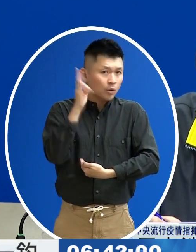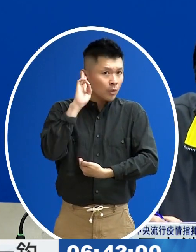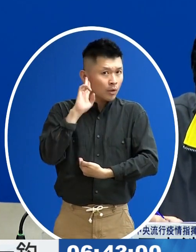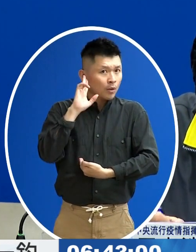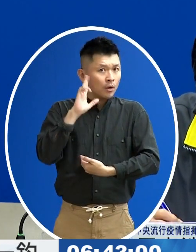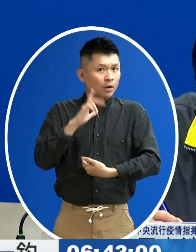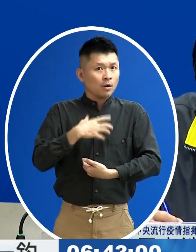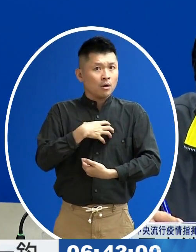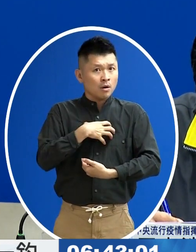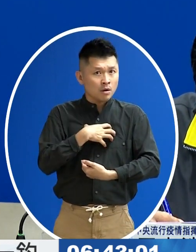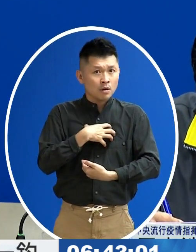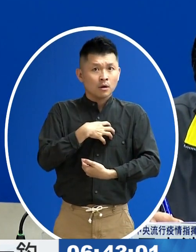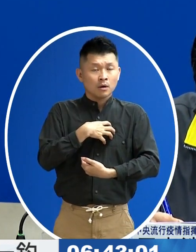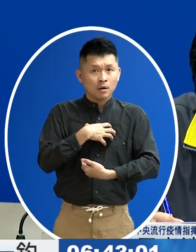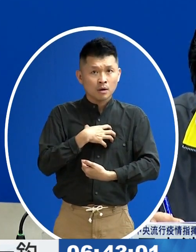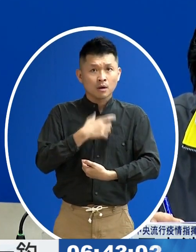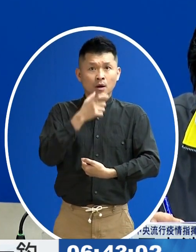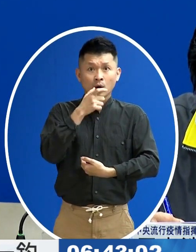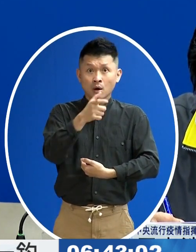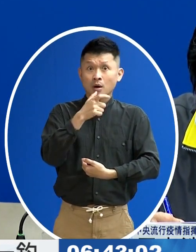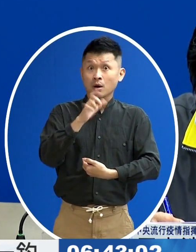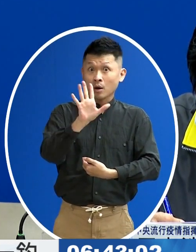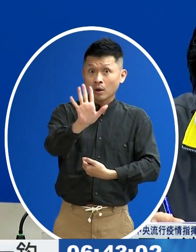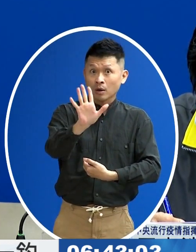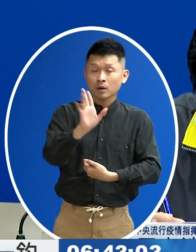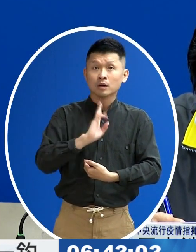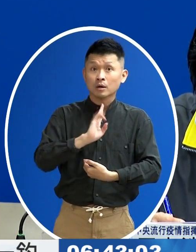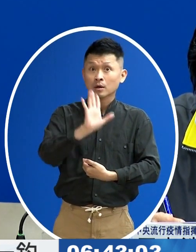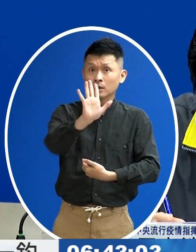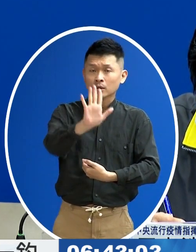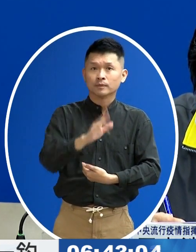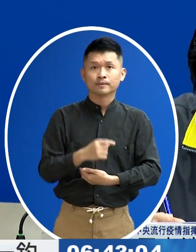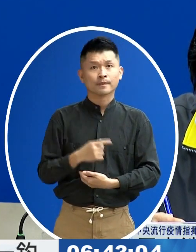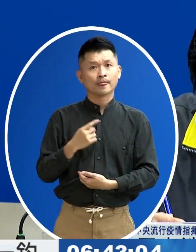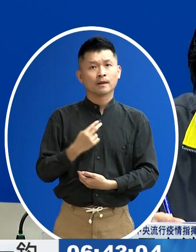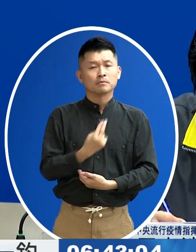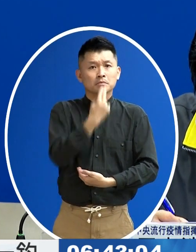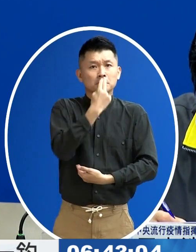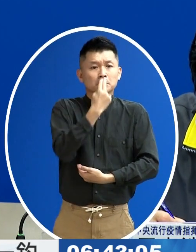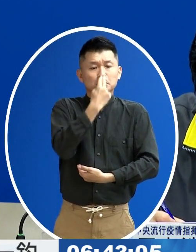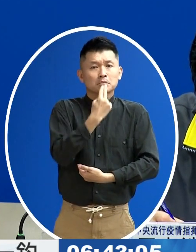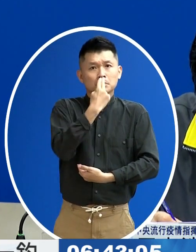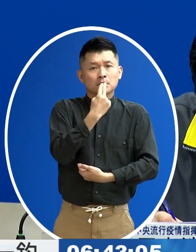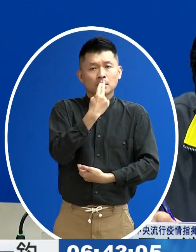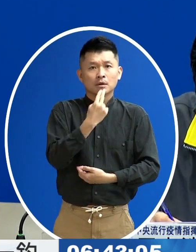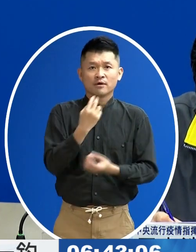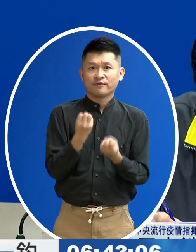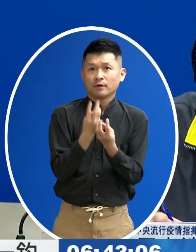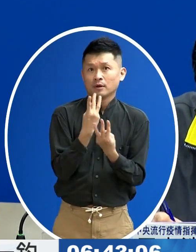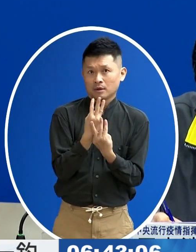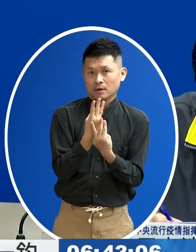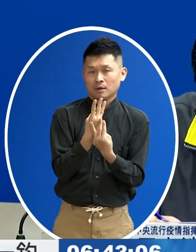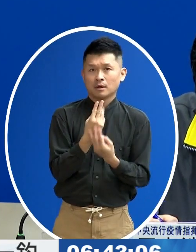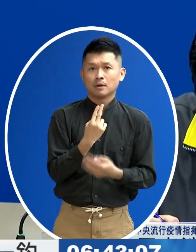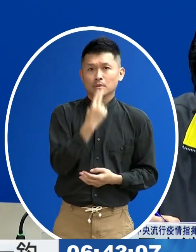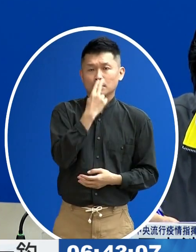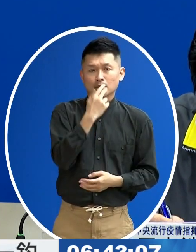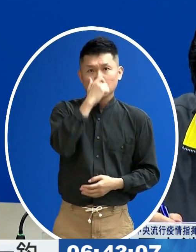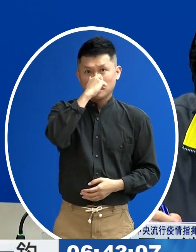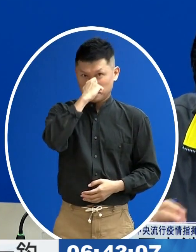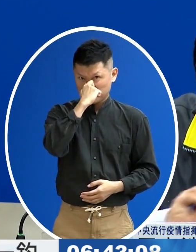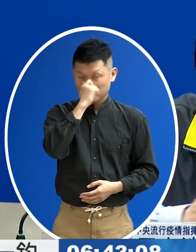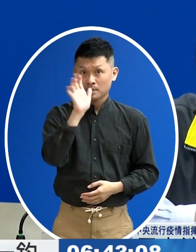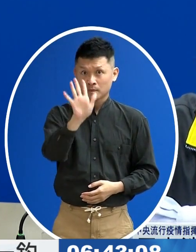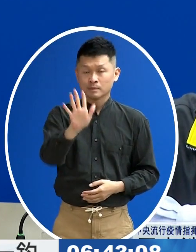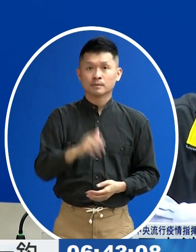粗我们叫做这个哮吼的一个状况，就是说可能因为上呼吸道有这个发炎阻塞的一个关系